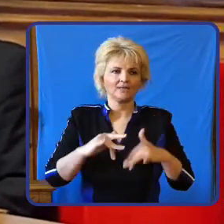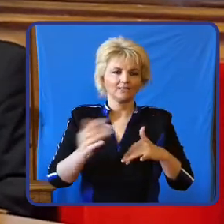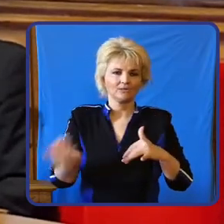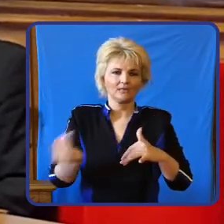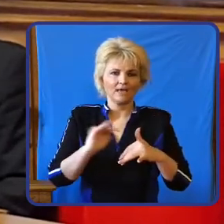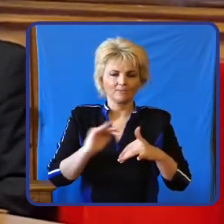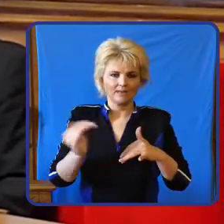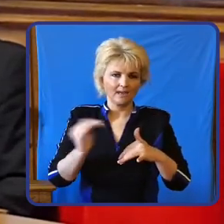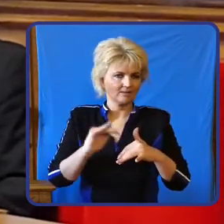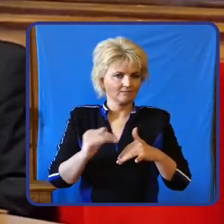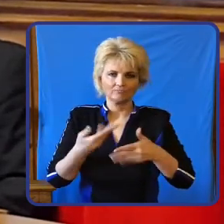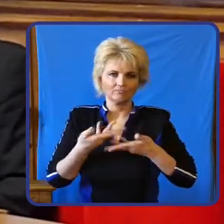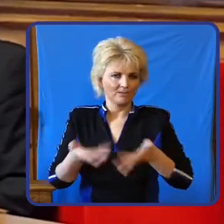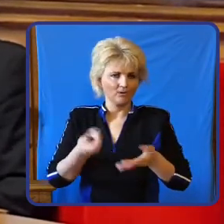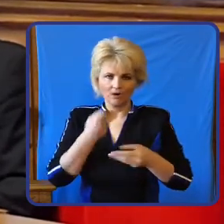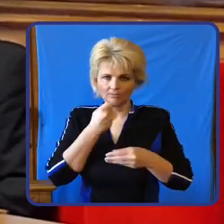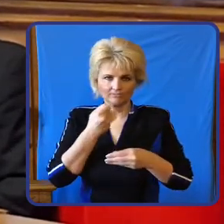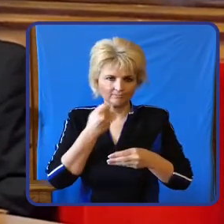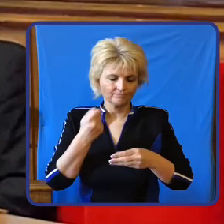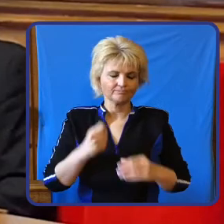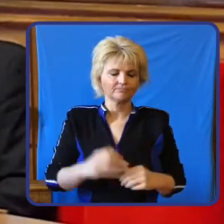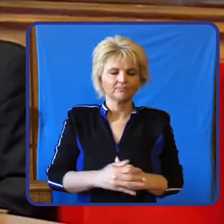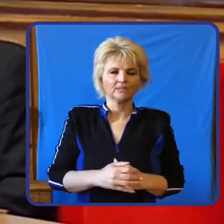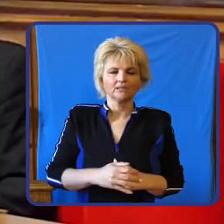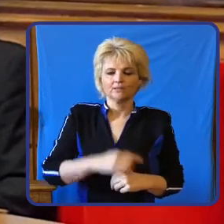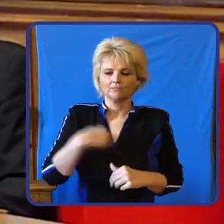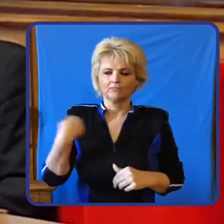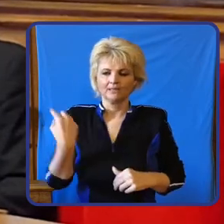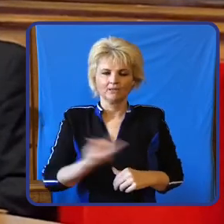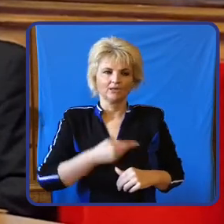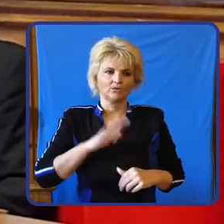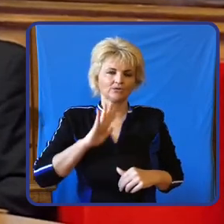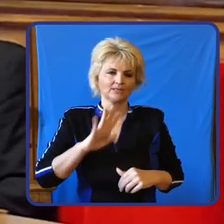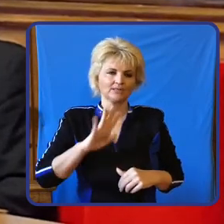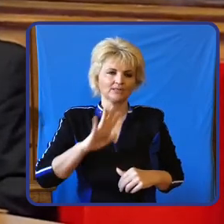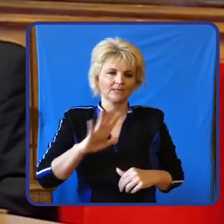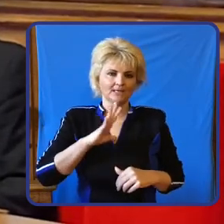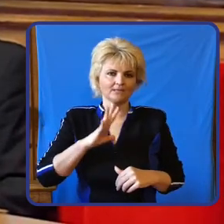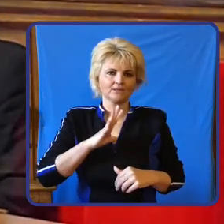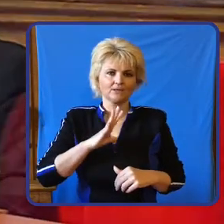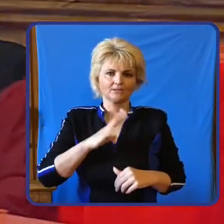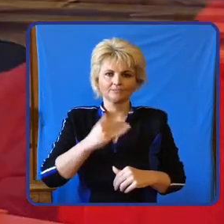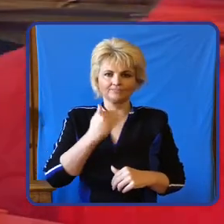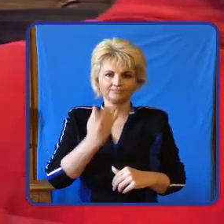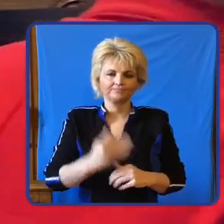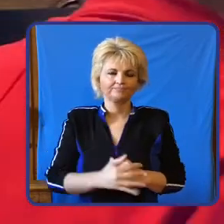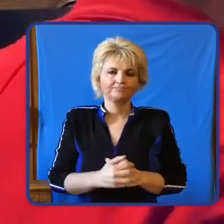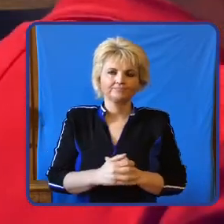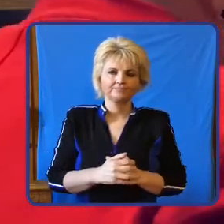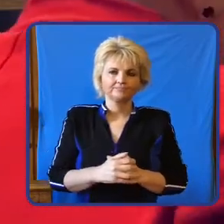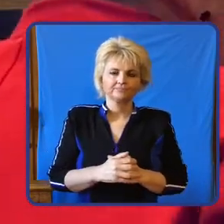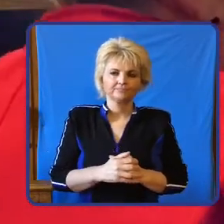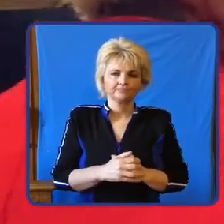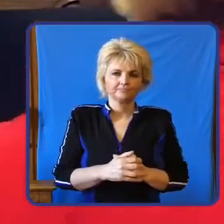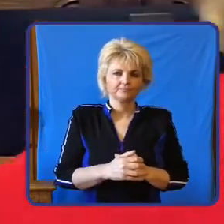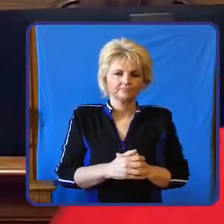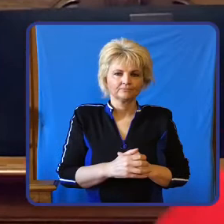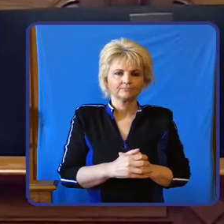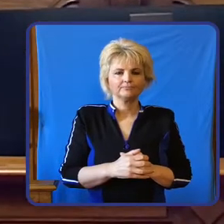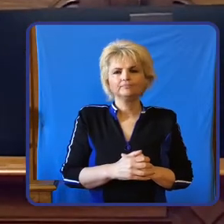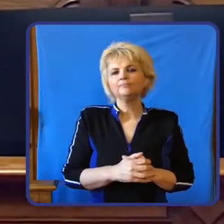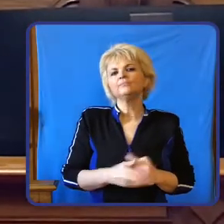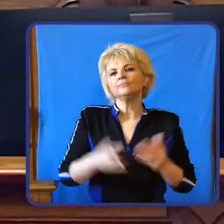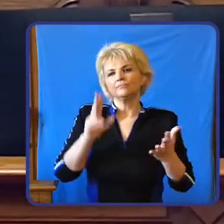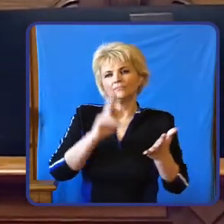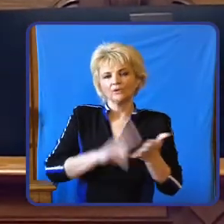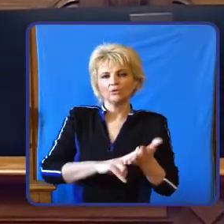gyermekek kiesését jelentheti, és az mindannyiunk számára kockázatot jelent. Köszönöm szépen. Nagyon szépen köszönöm. Teljesen